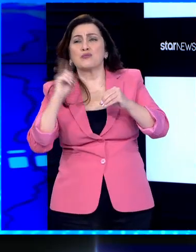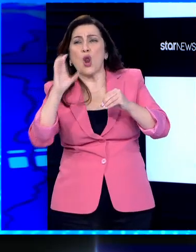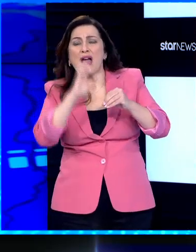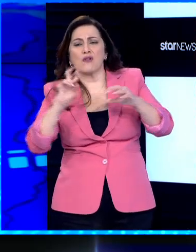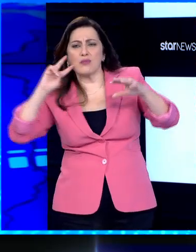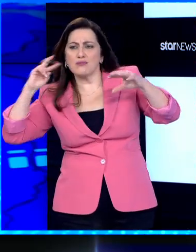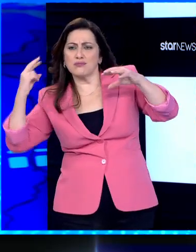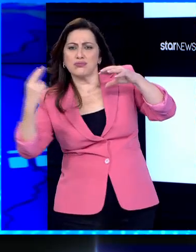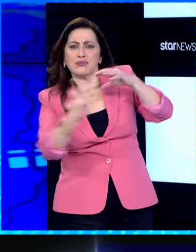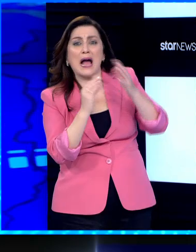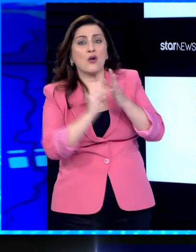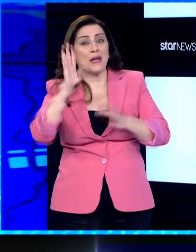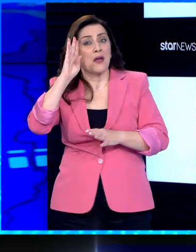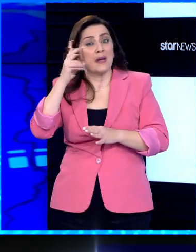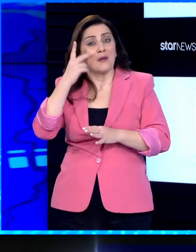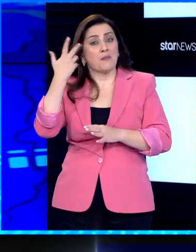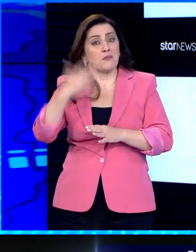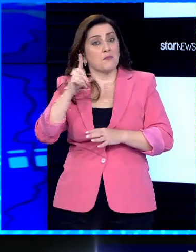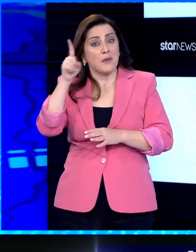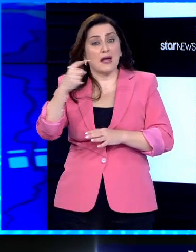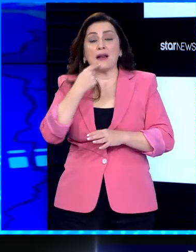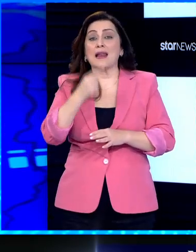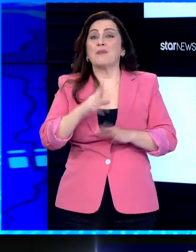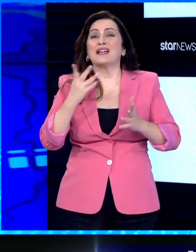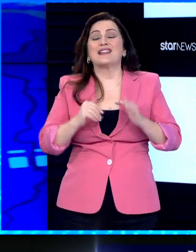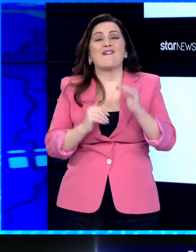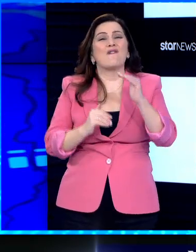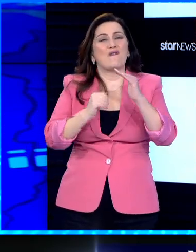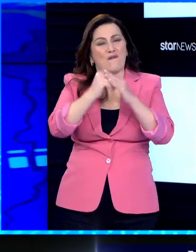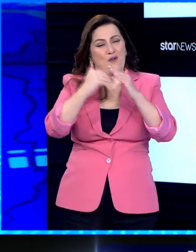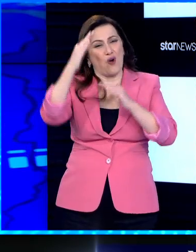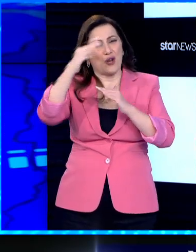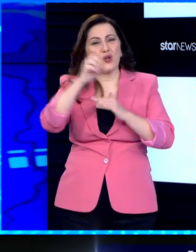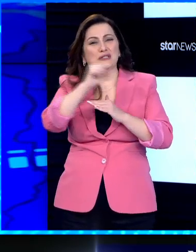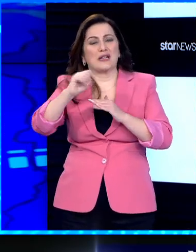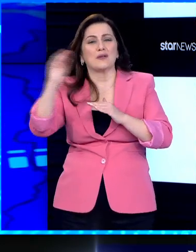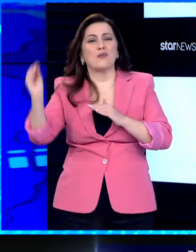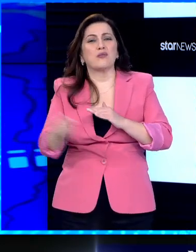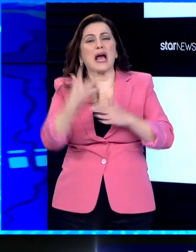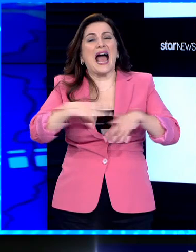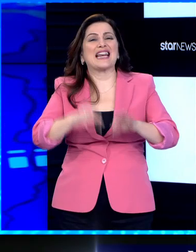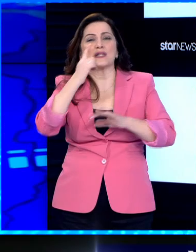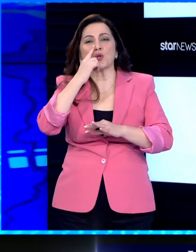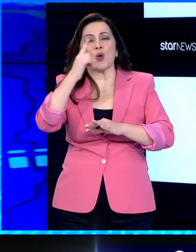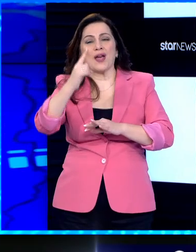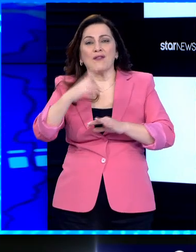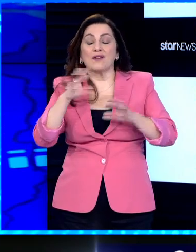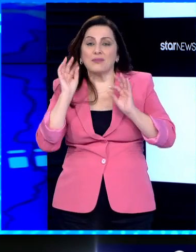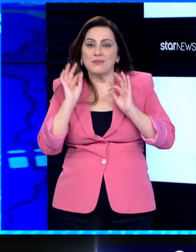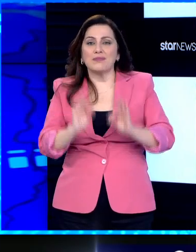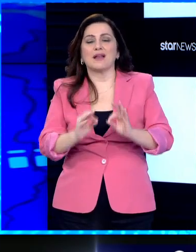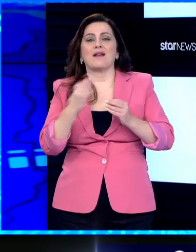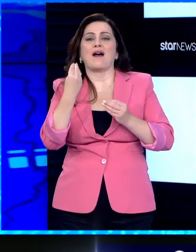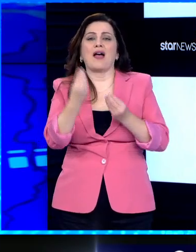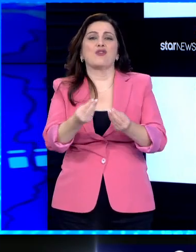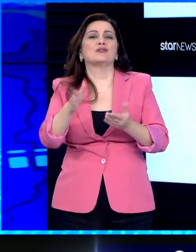ακόμα και στις Ηνωμένες Πολιτείες. Υπενθυμίζεται ότι το Βόρειο Σέλλας έκανε την εμφάνισή του στις αρχές Νοεμβρίου, βάφοντας κόκκινο τον